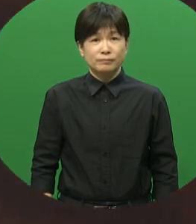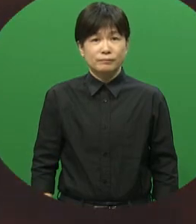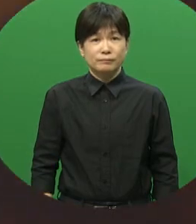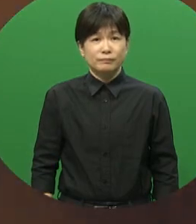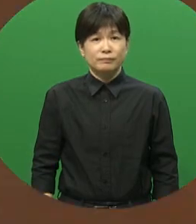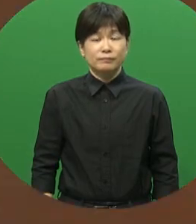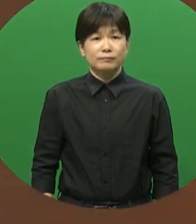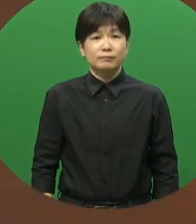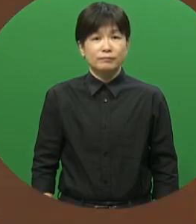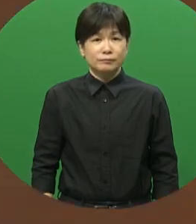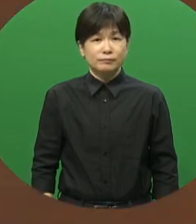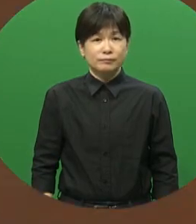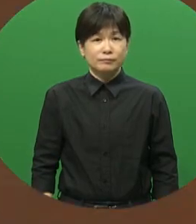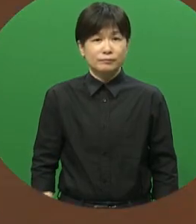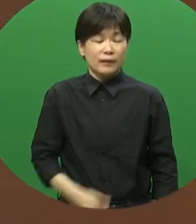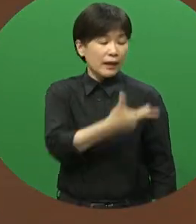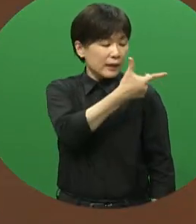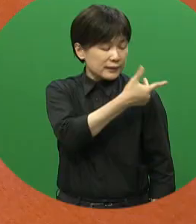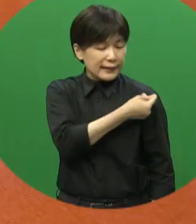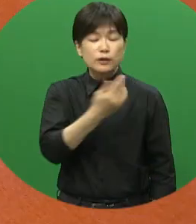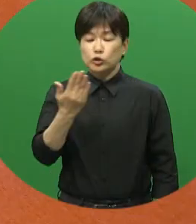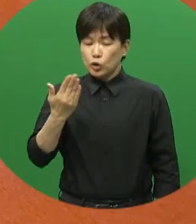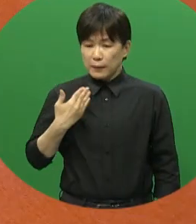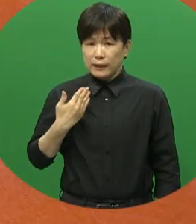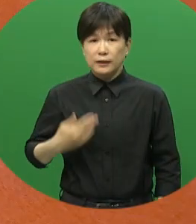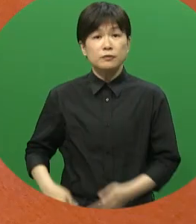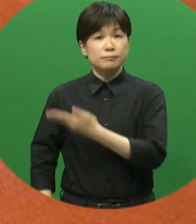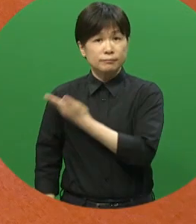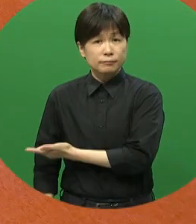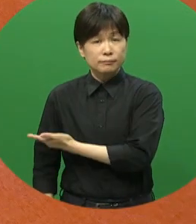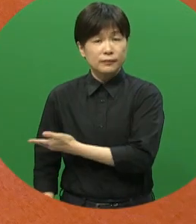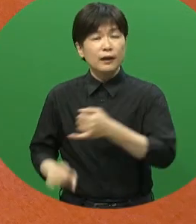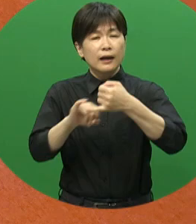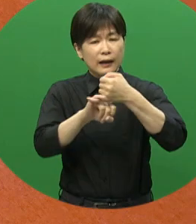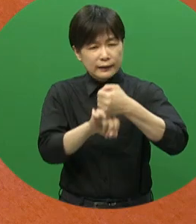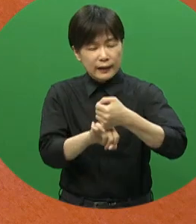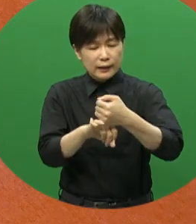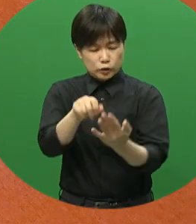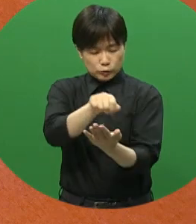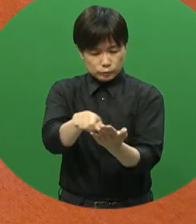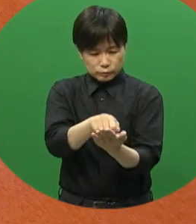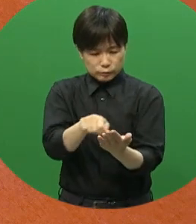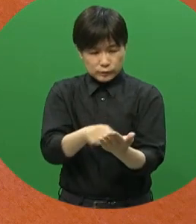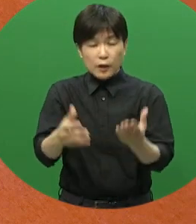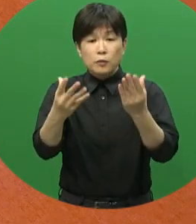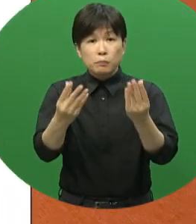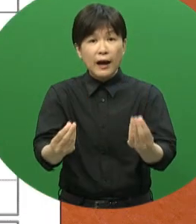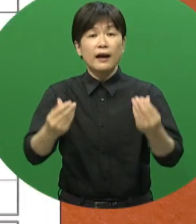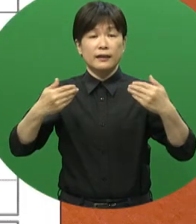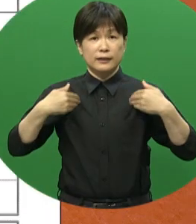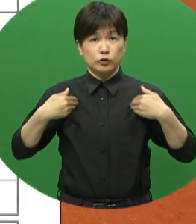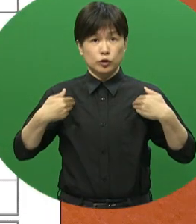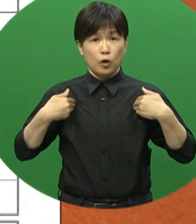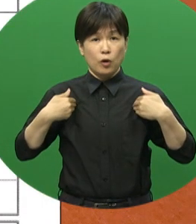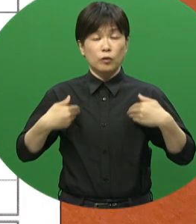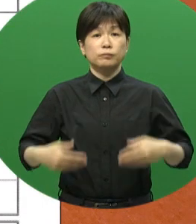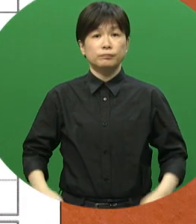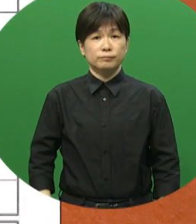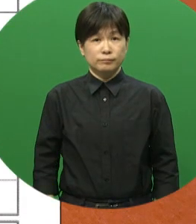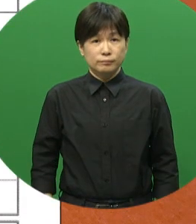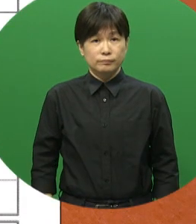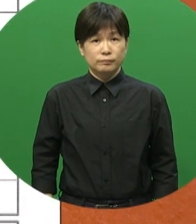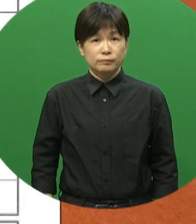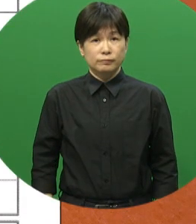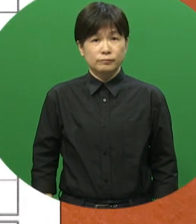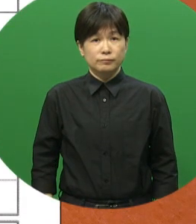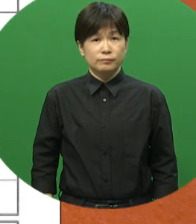サイトから申し込みます。そして大事なのが接種を受けに行く前に予診票への記入を